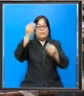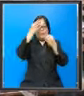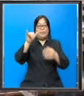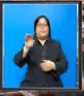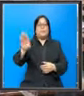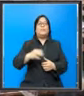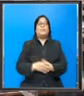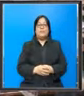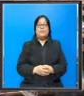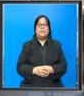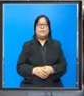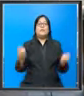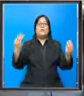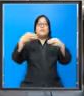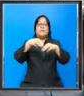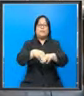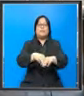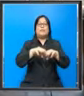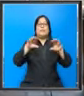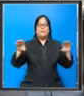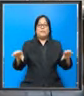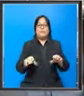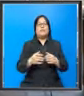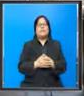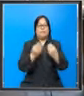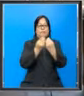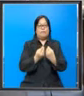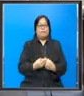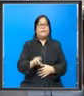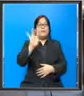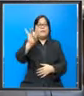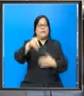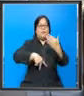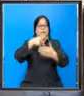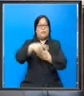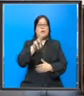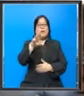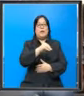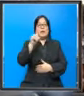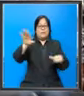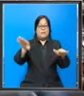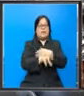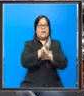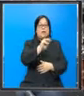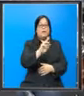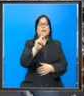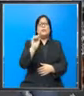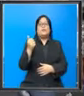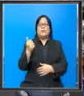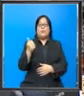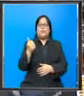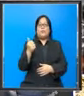teman-teman ahli about my most melaksanakan sejumlah delapan program are di bawah rancangan lesya